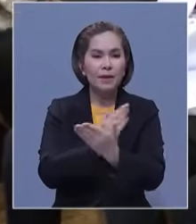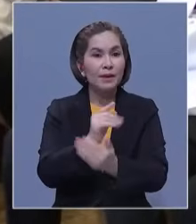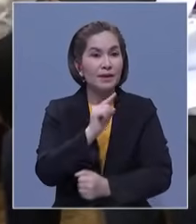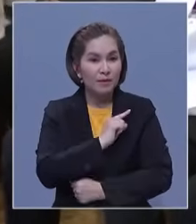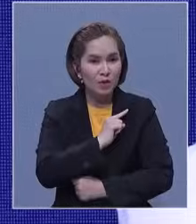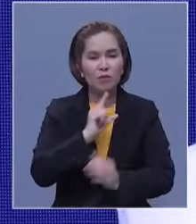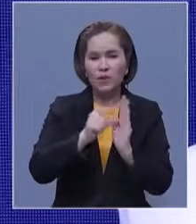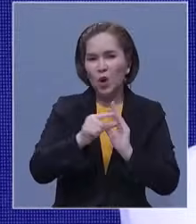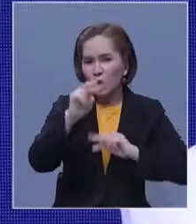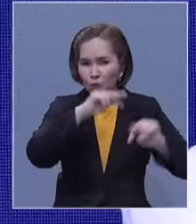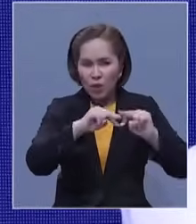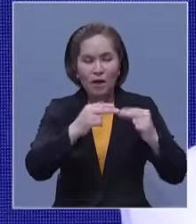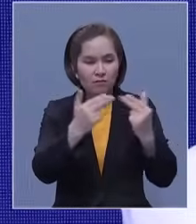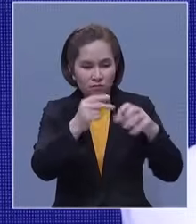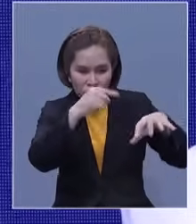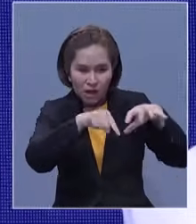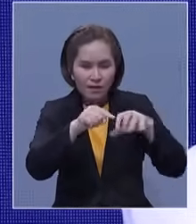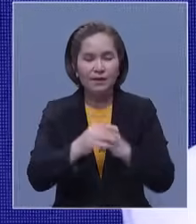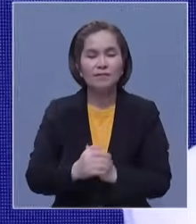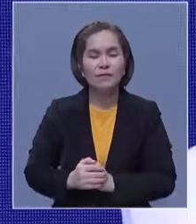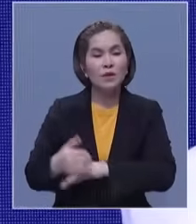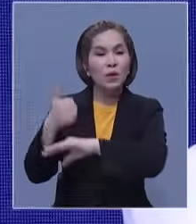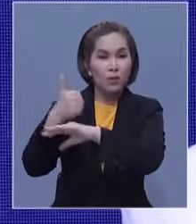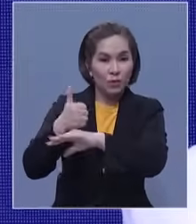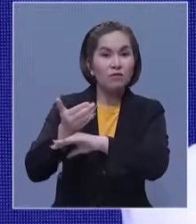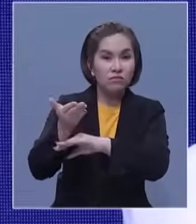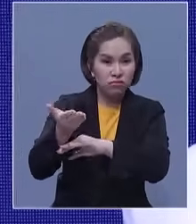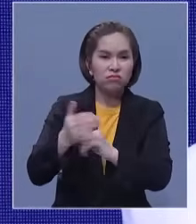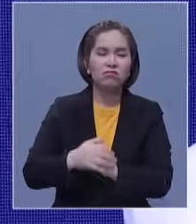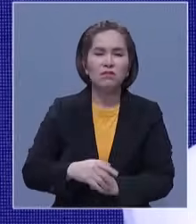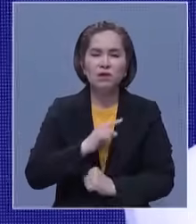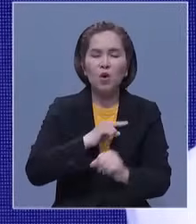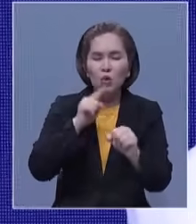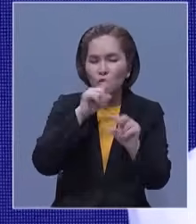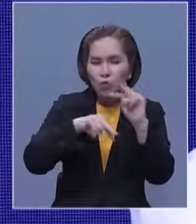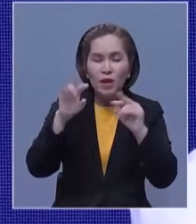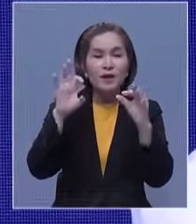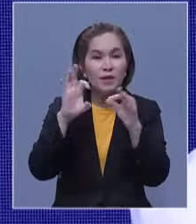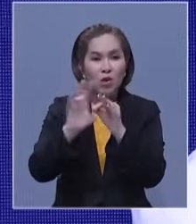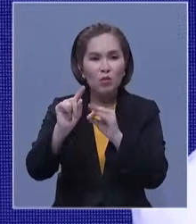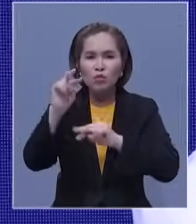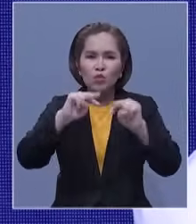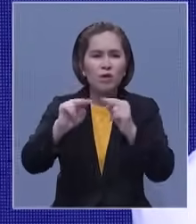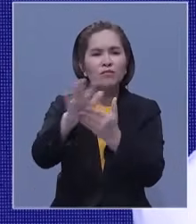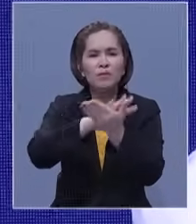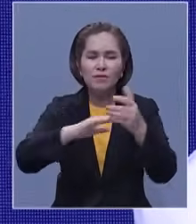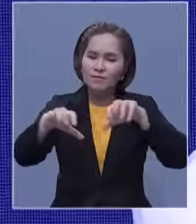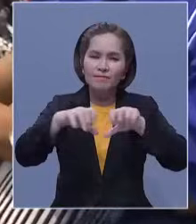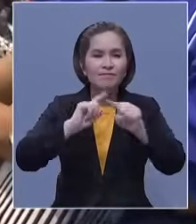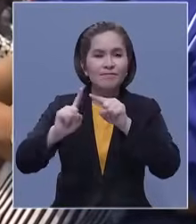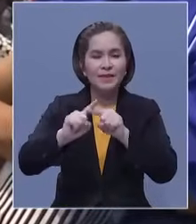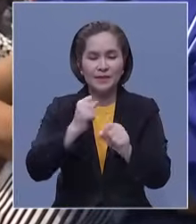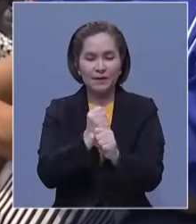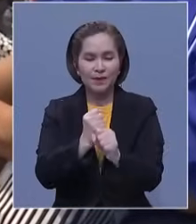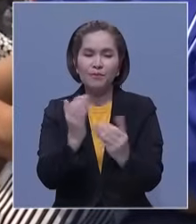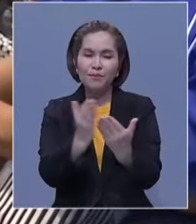แลเรื่องภายในพรรครวมไทยสร้างชาติส่วนคุณพีรพันธ์เนี่ยท่านก็ดูแลงานบริหารบ้านเมืองแบ่งหน้าที่กันทำ